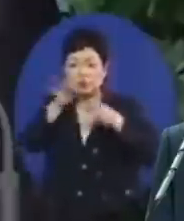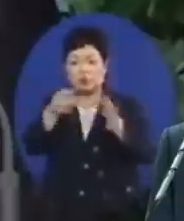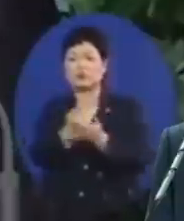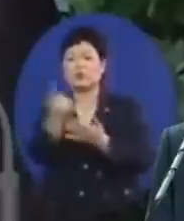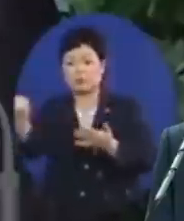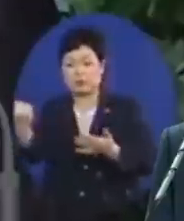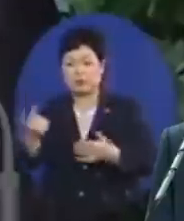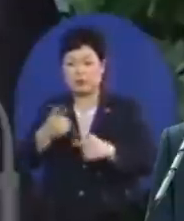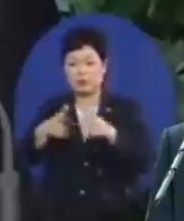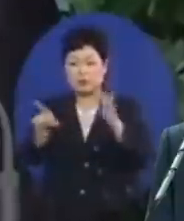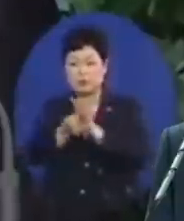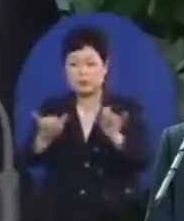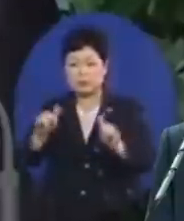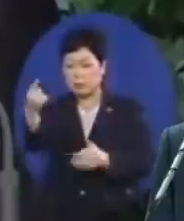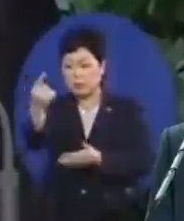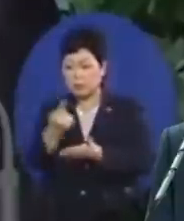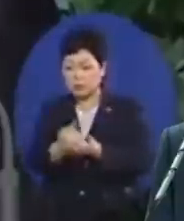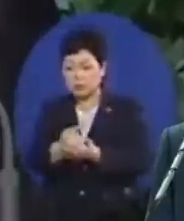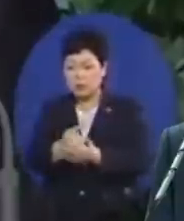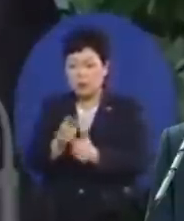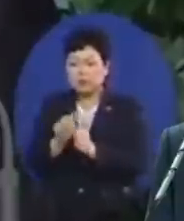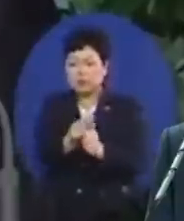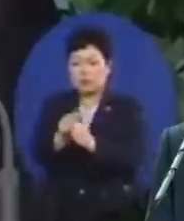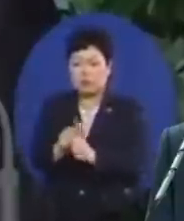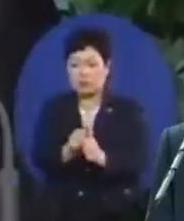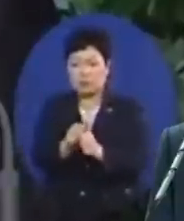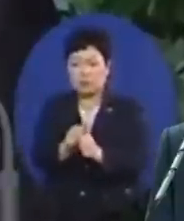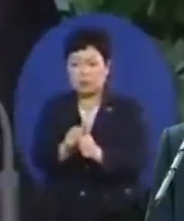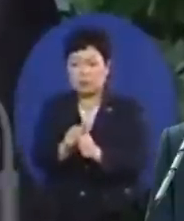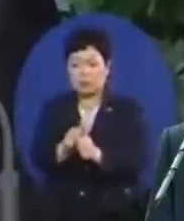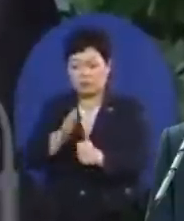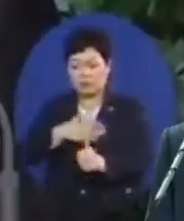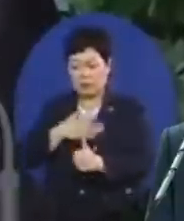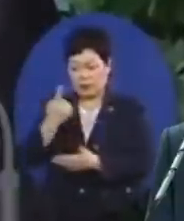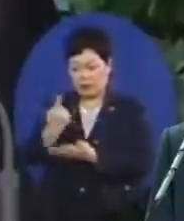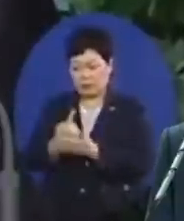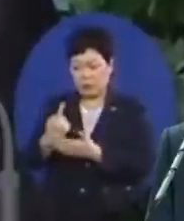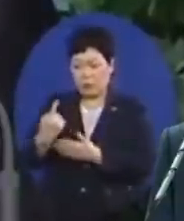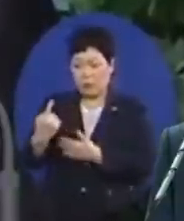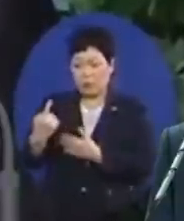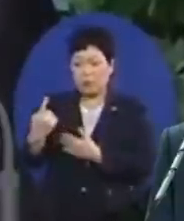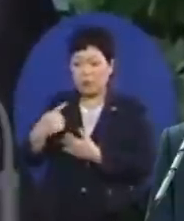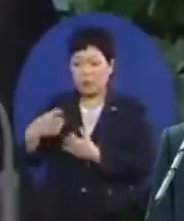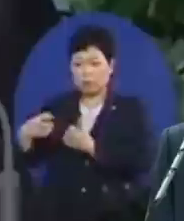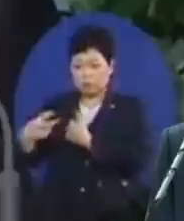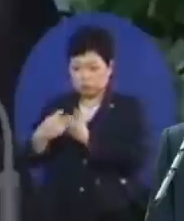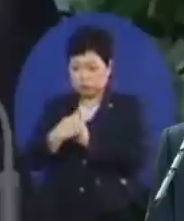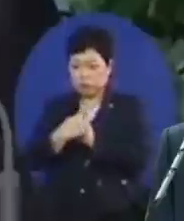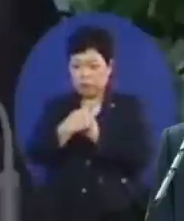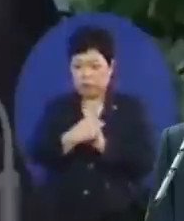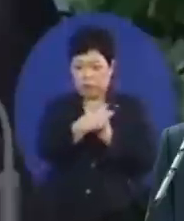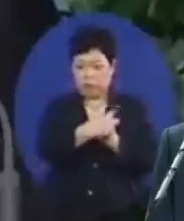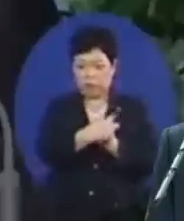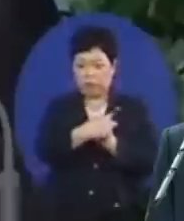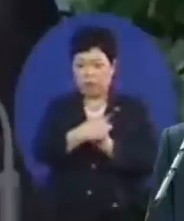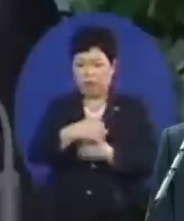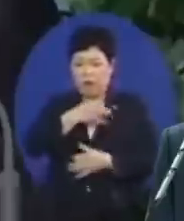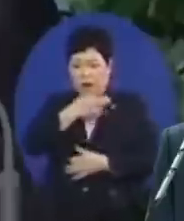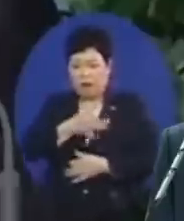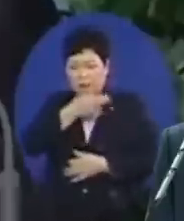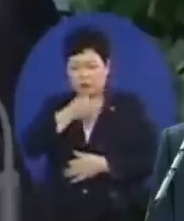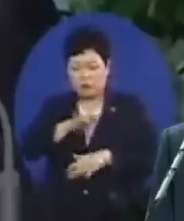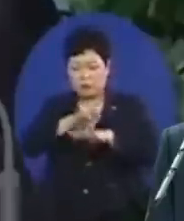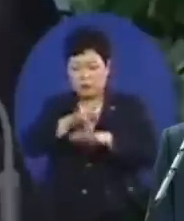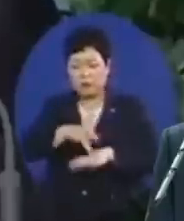사람에게 다가오는 것은 붙어서 오는 것입니다. 나에게 오는 것도 붙어서 와요. 붙어서 감기 귀신이